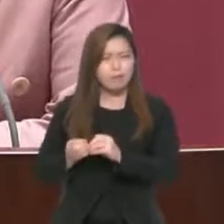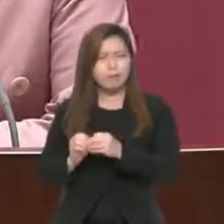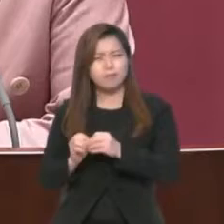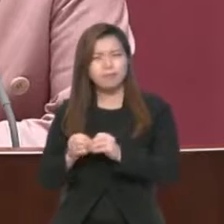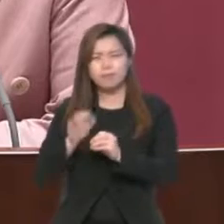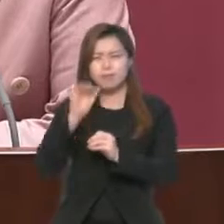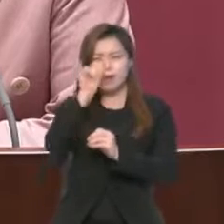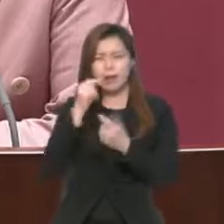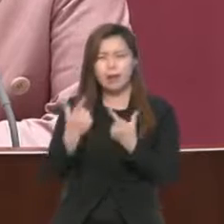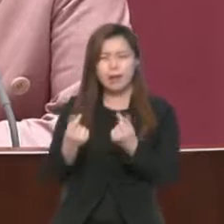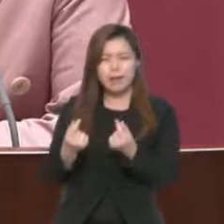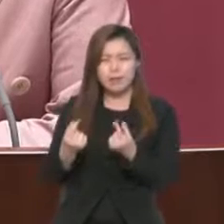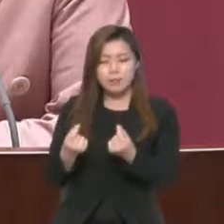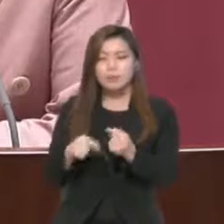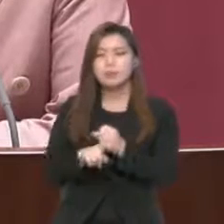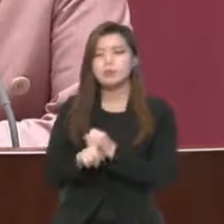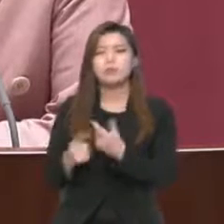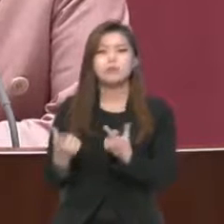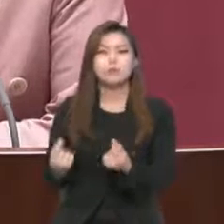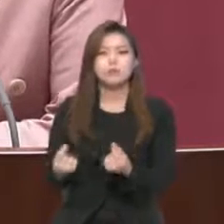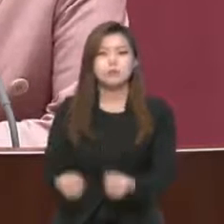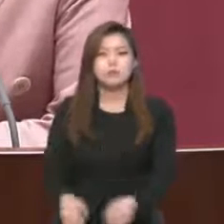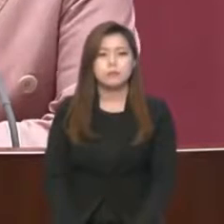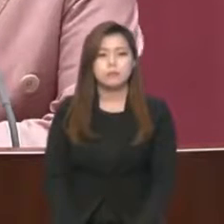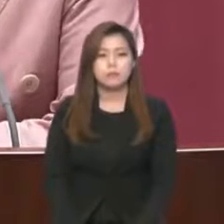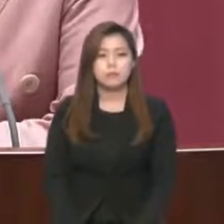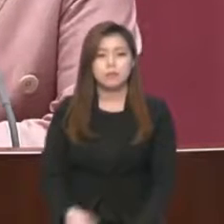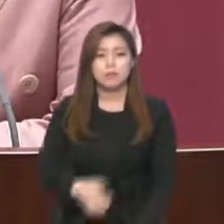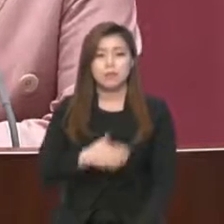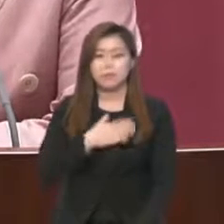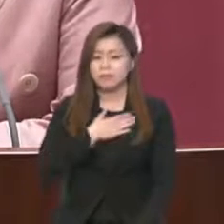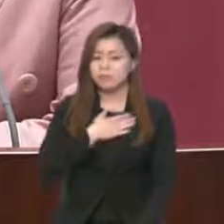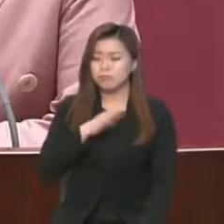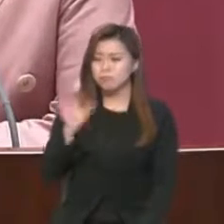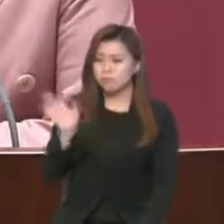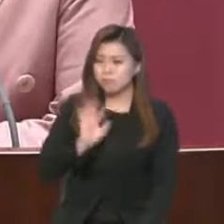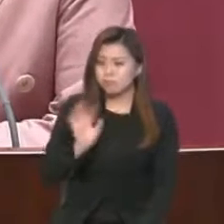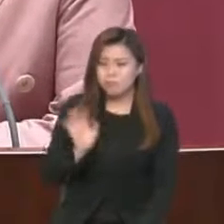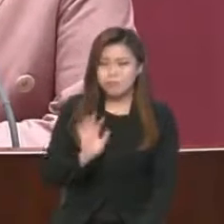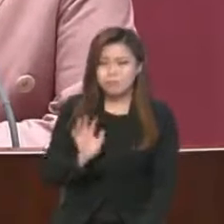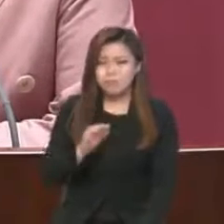냄새가 난다는 것입니다. 어떻게 생각하십니까? 전혀 냄새가 나는 바가 없고요.